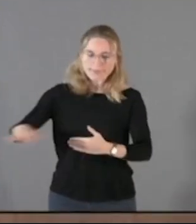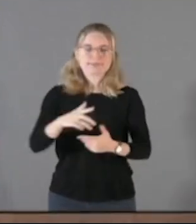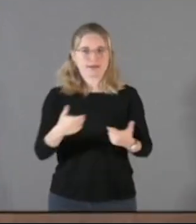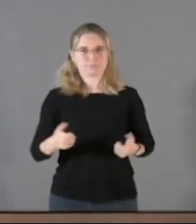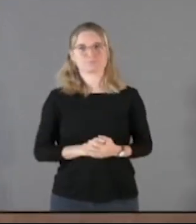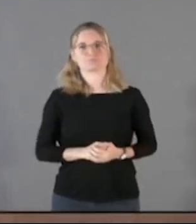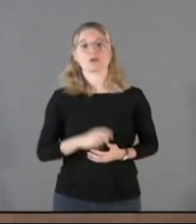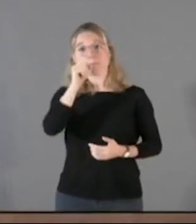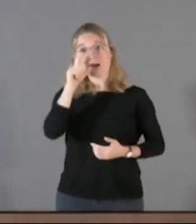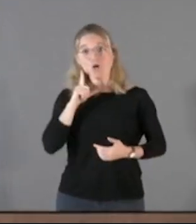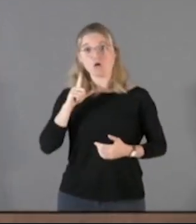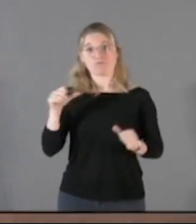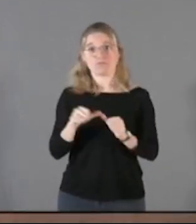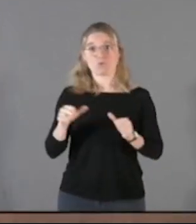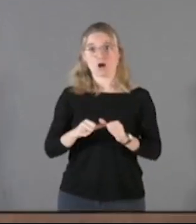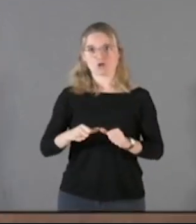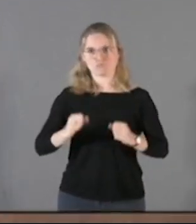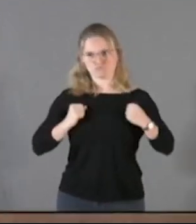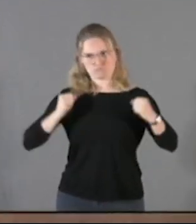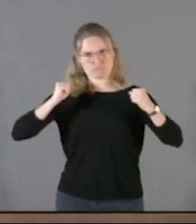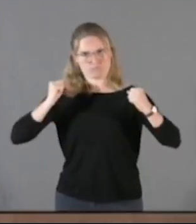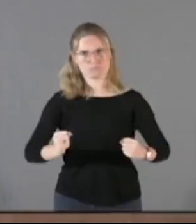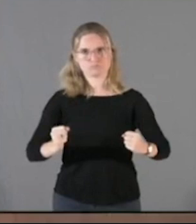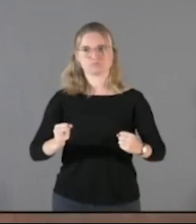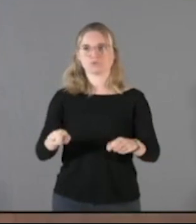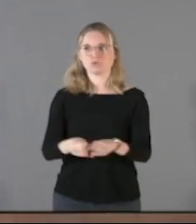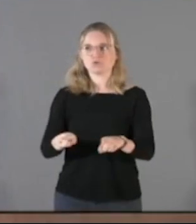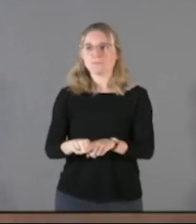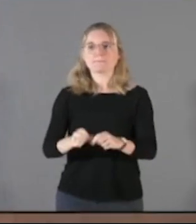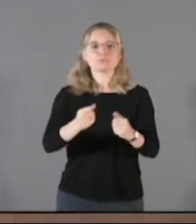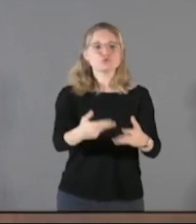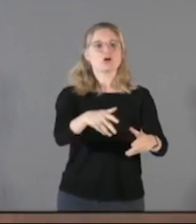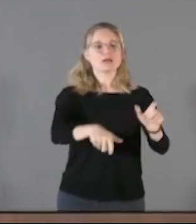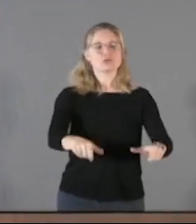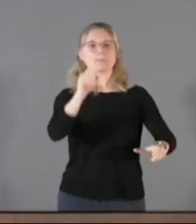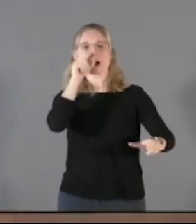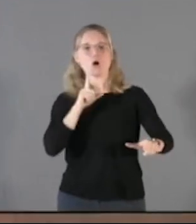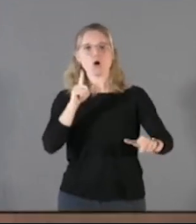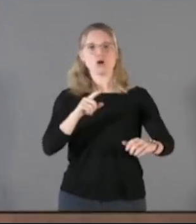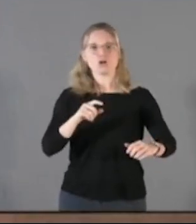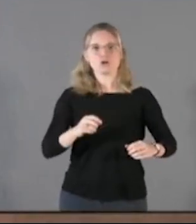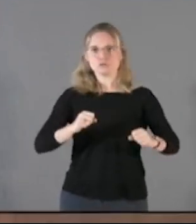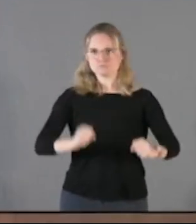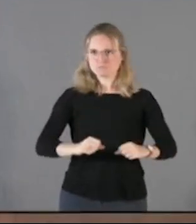dire, énergiques, puisqu'une partie d'entre eux s'est mobilisée pour assurer la sécurité de l'école, en